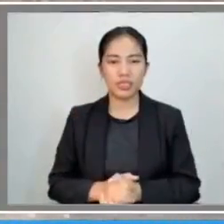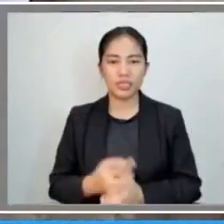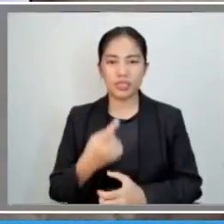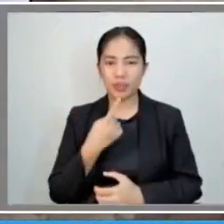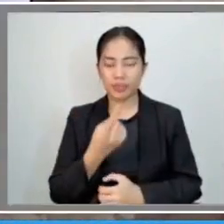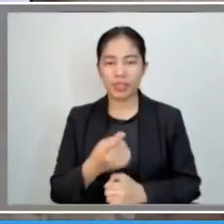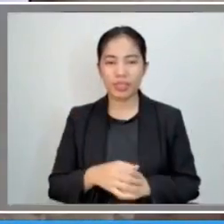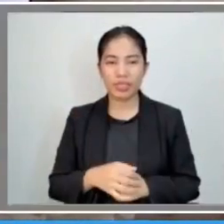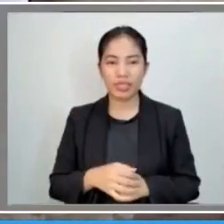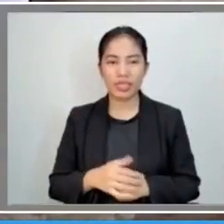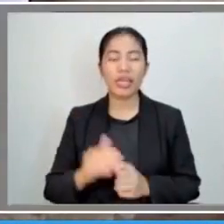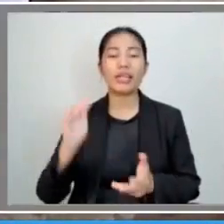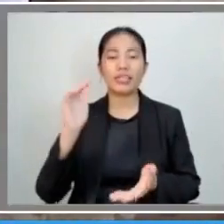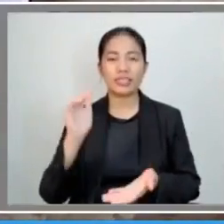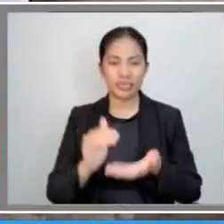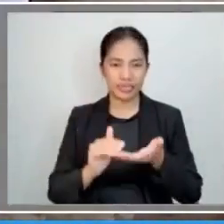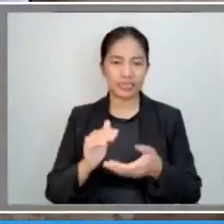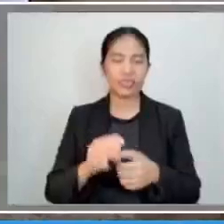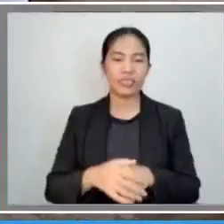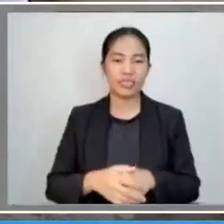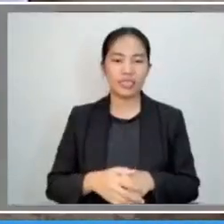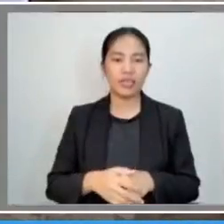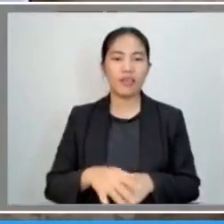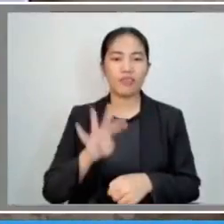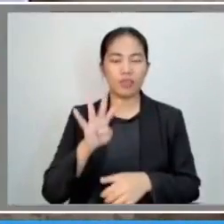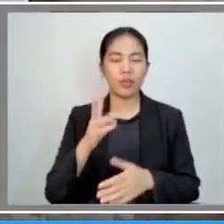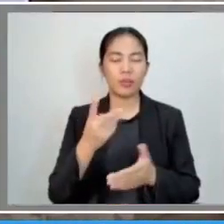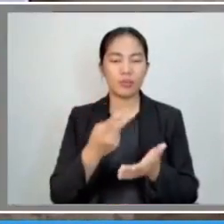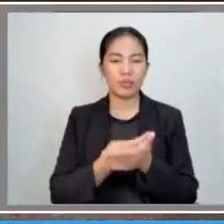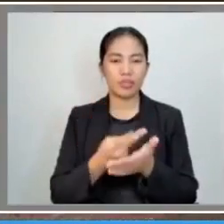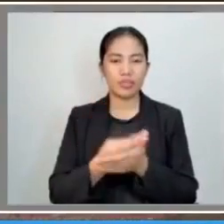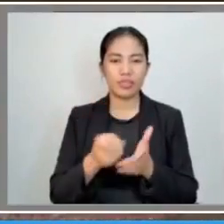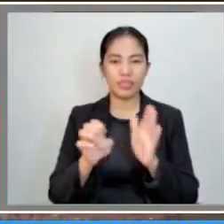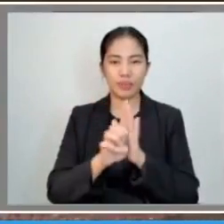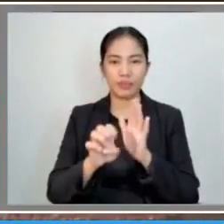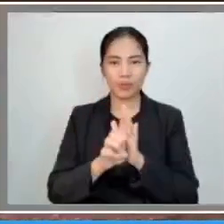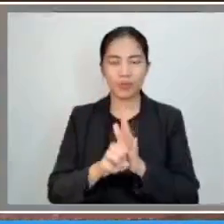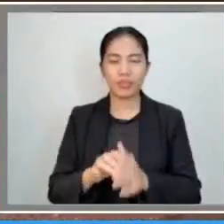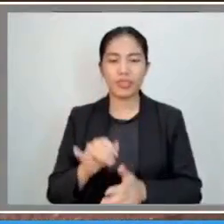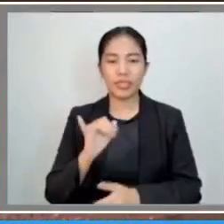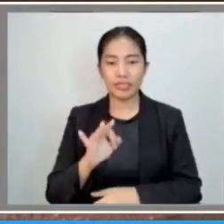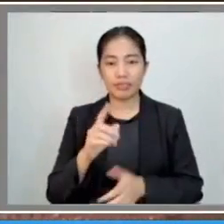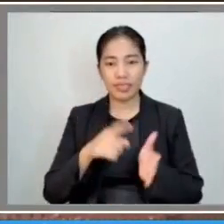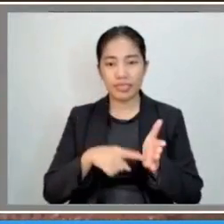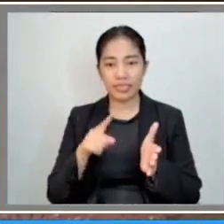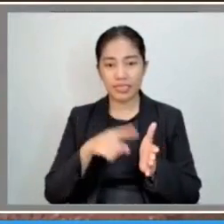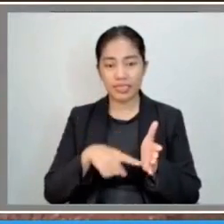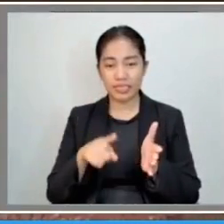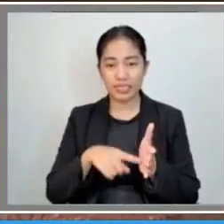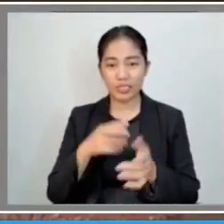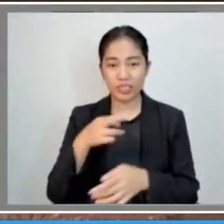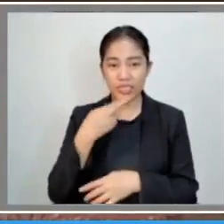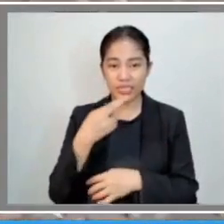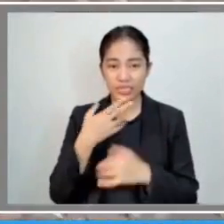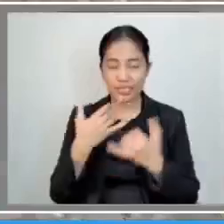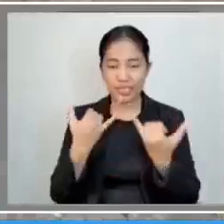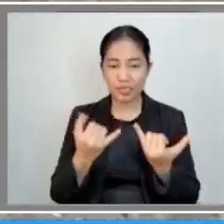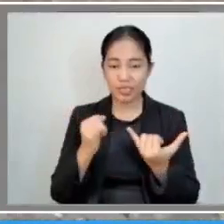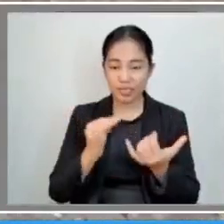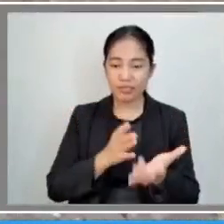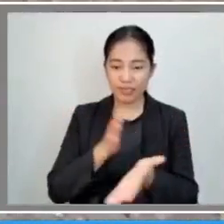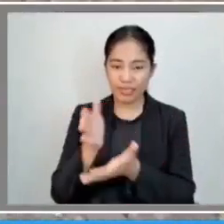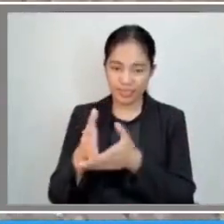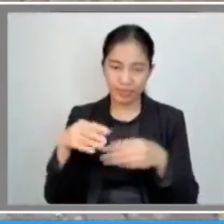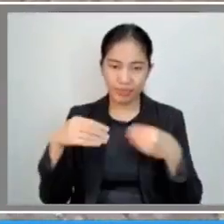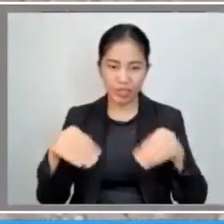ng hanggang 4 na piso. For example, kung titignan mo yung mga paskil ng bigas ngayon, kung pupunta ka, eh meron pa rin mga